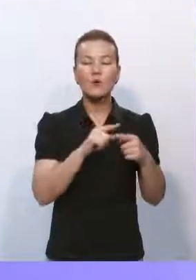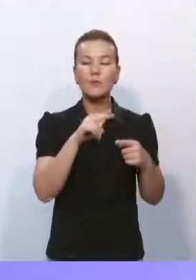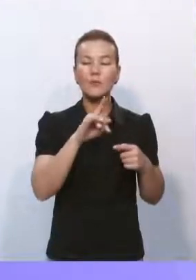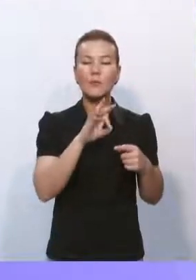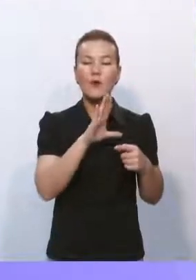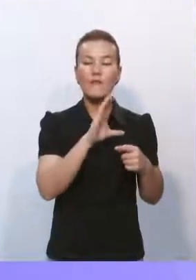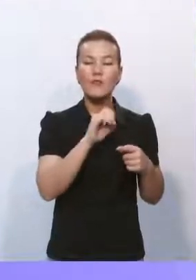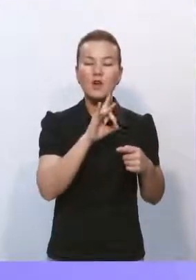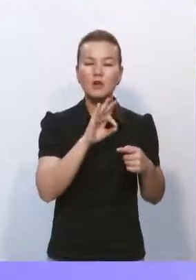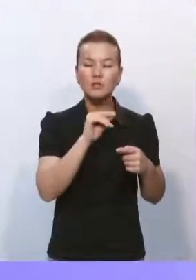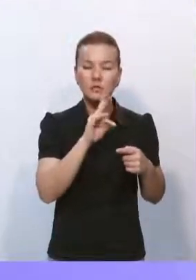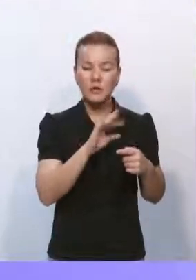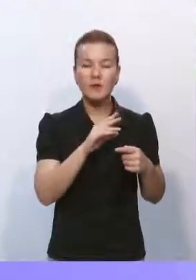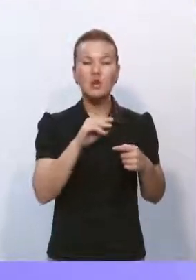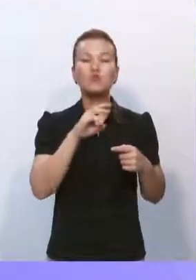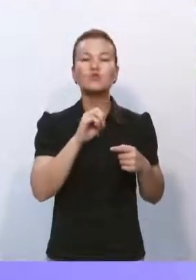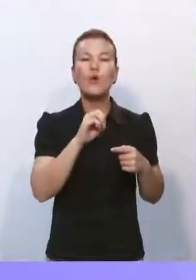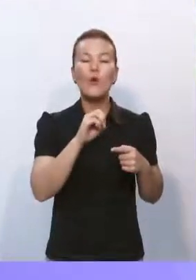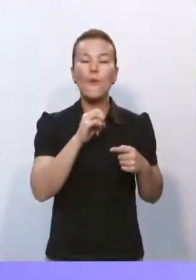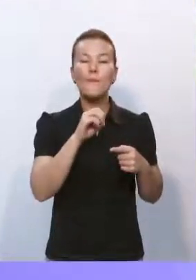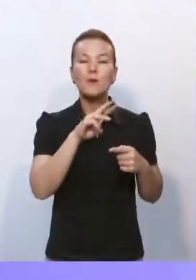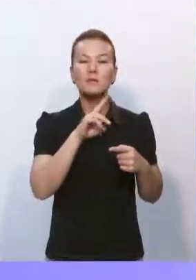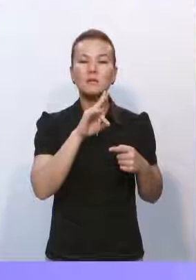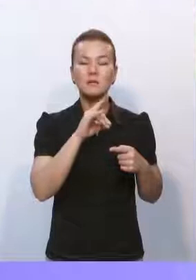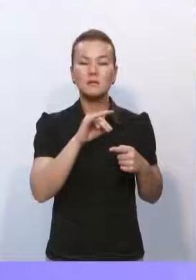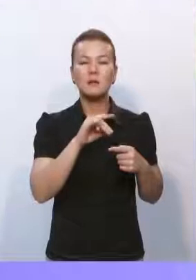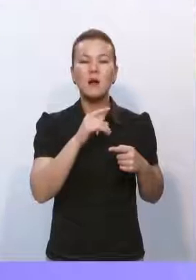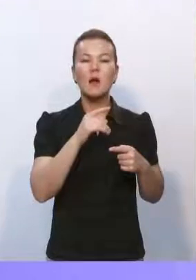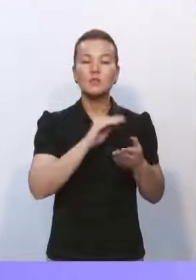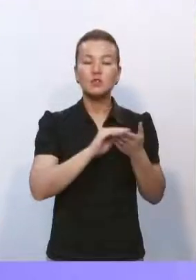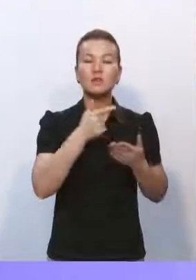слова «темный» пишется гласная «ё».